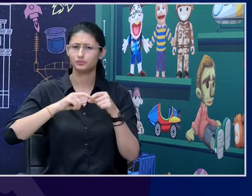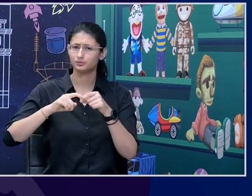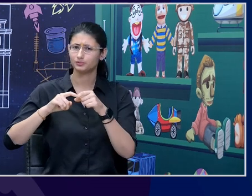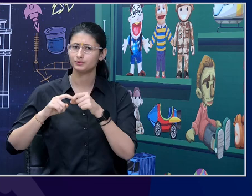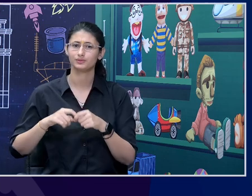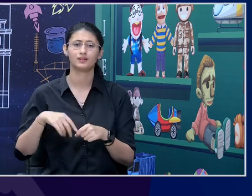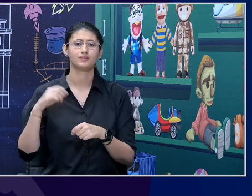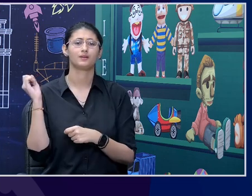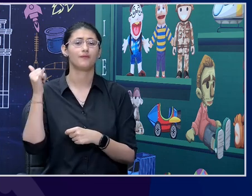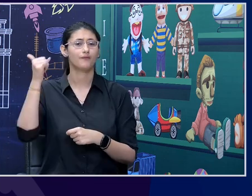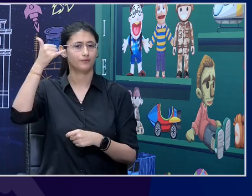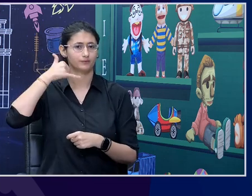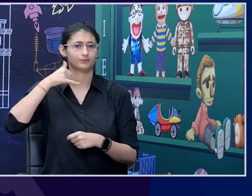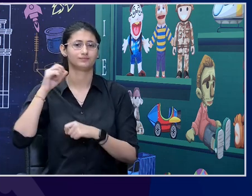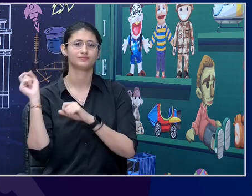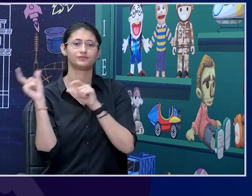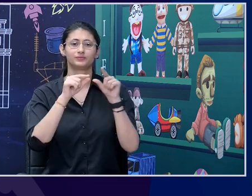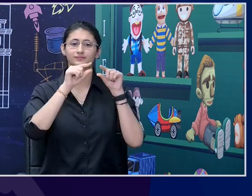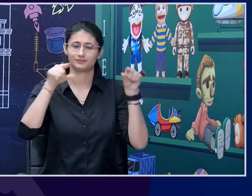8800 440